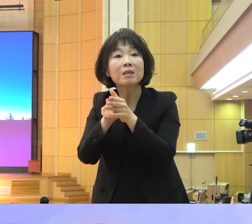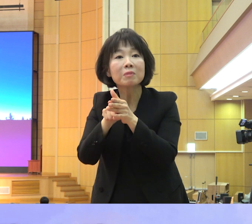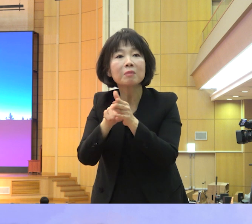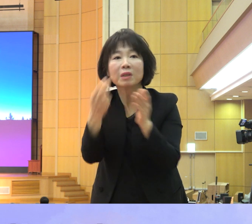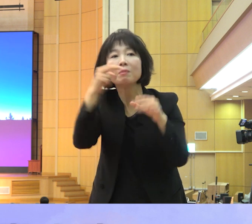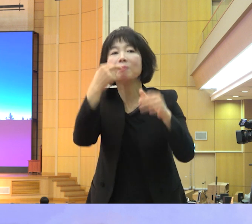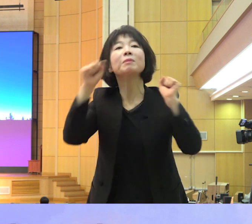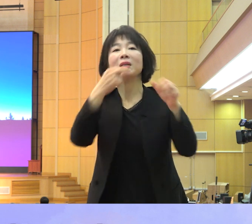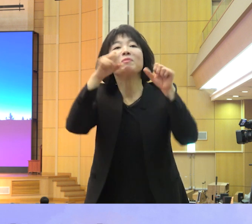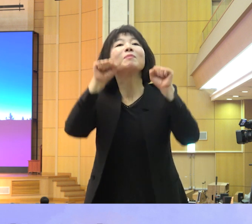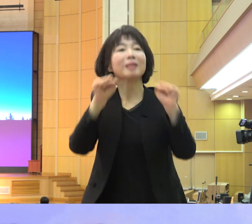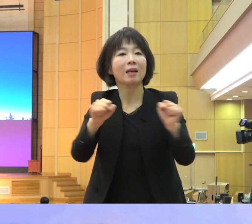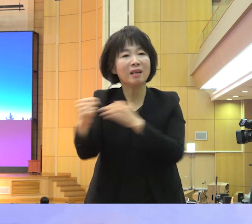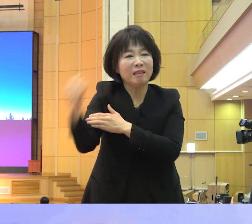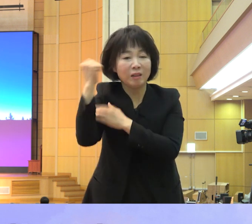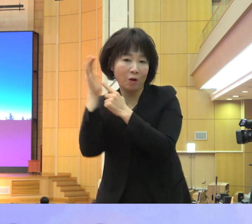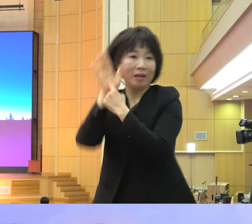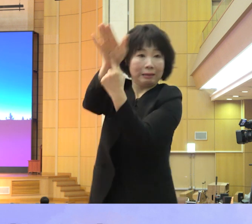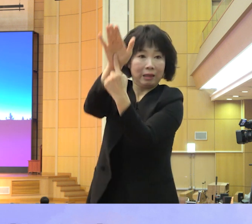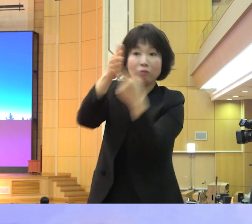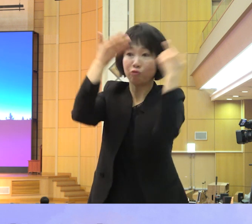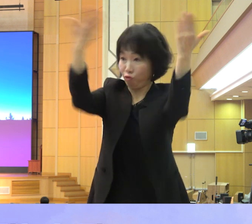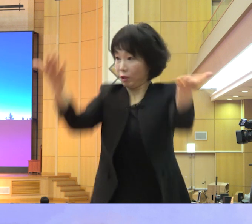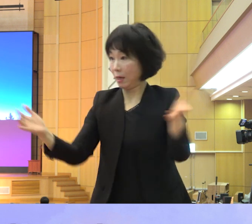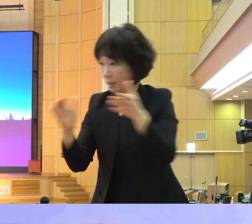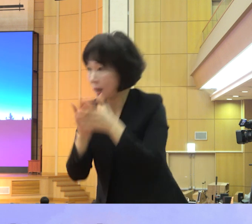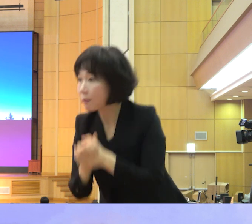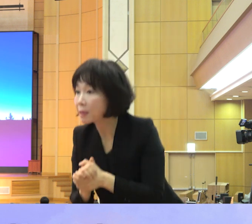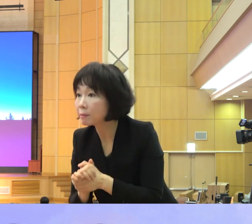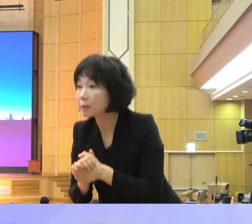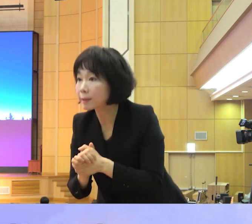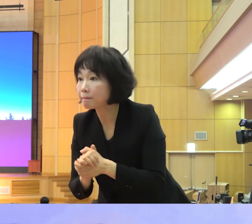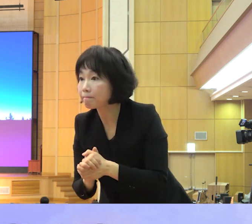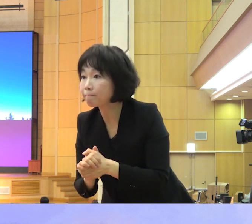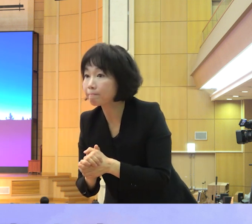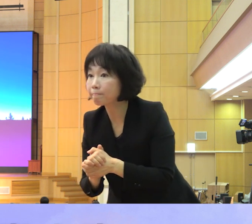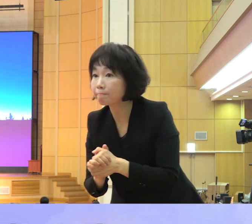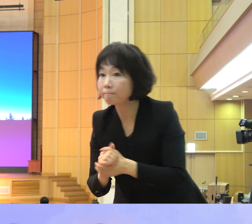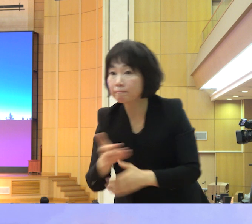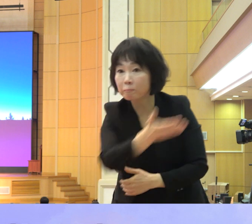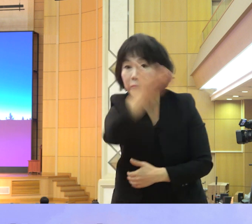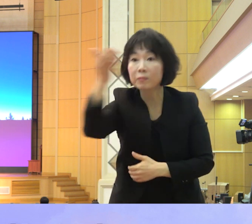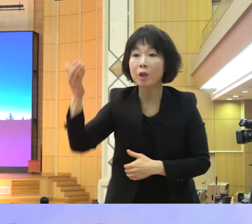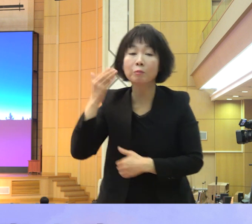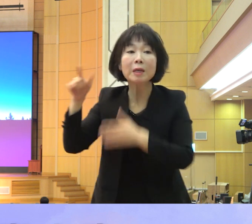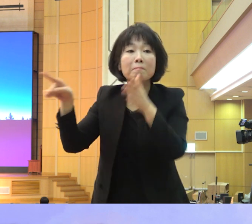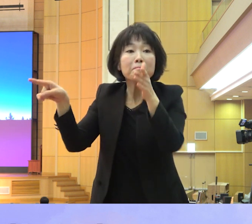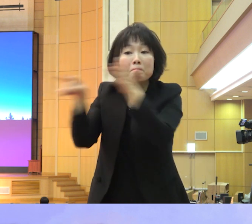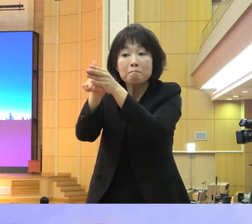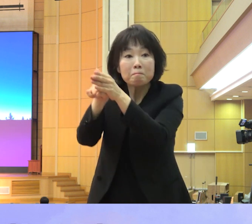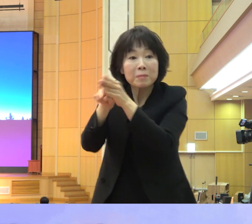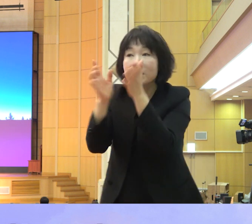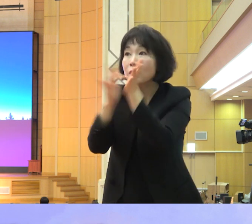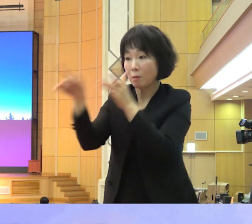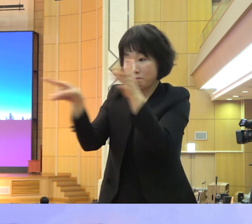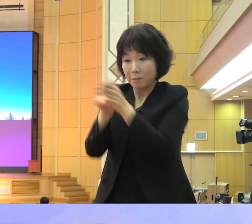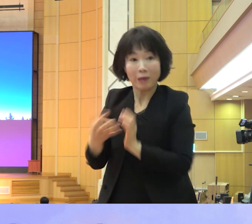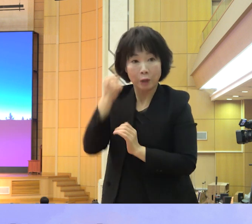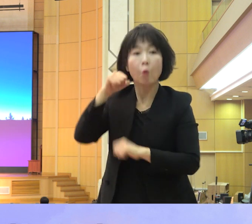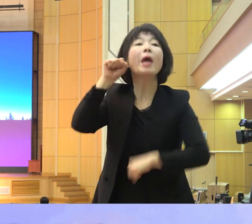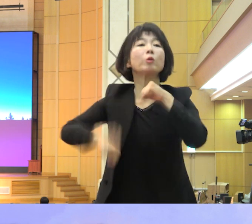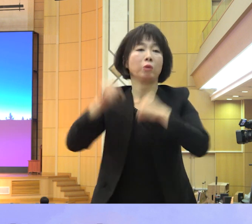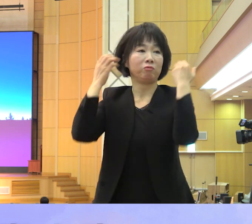믿음대로 될지어다 역사가 나타나는 것입니다. 데살로니가전서에도 보면 1장 3절에 믿음으로 역사하고 있습니다. 오늘